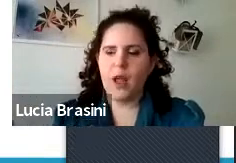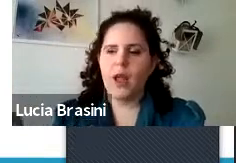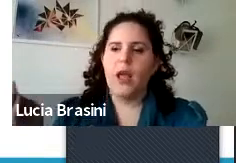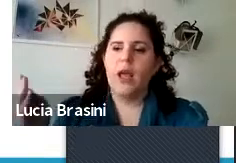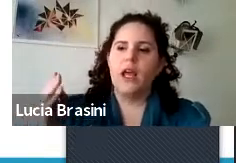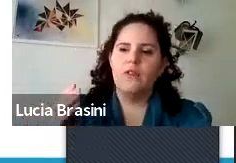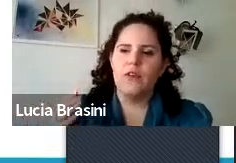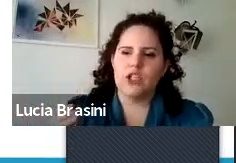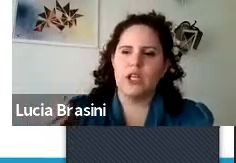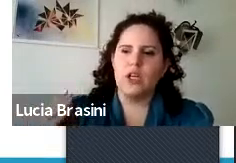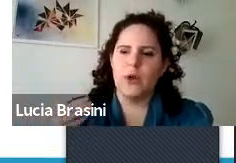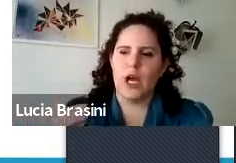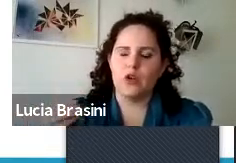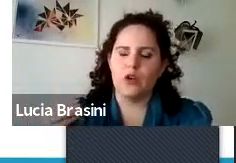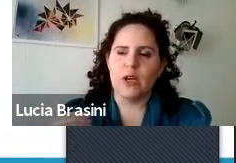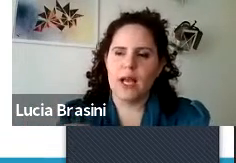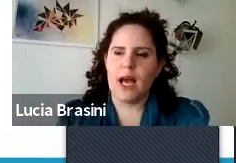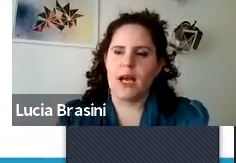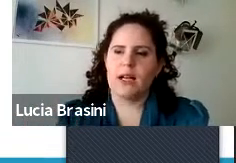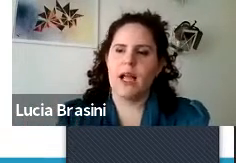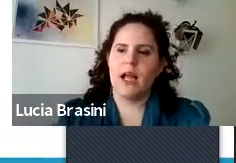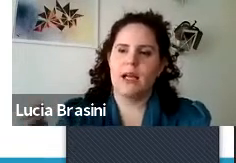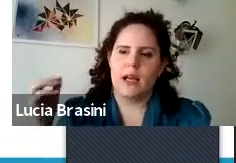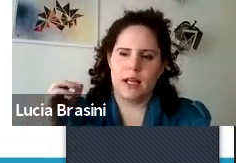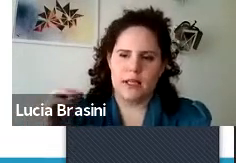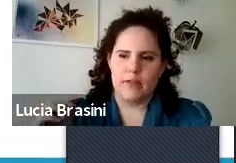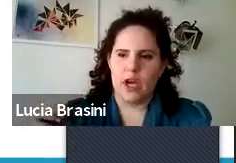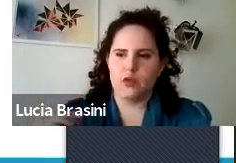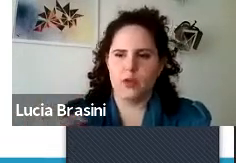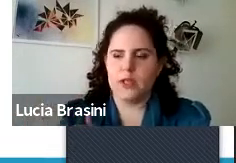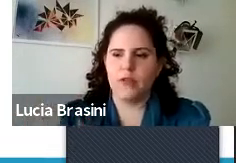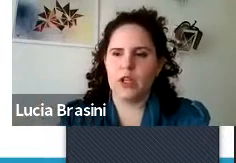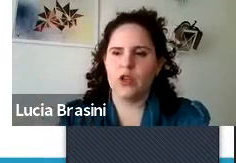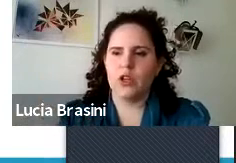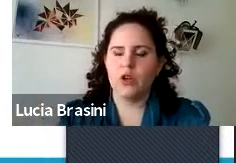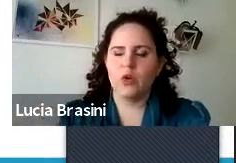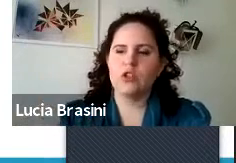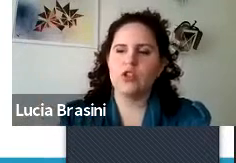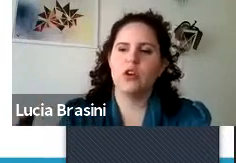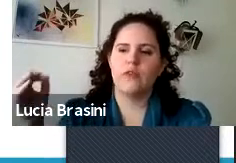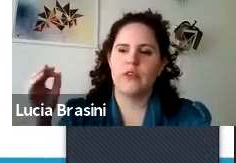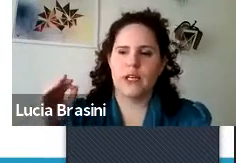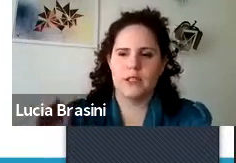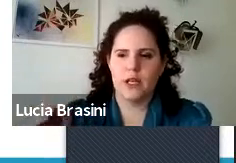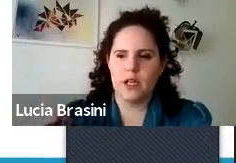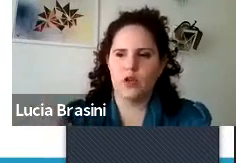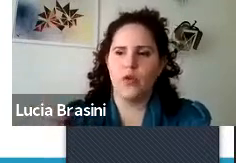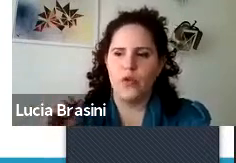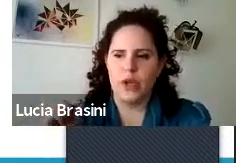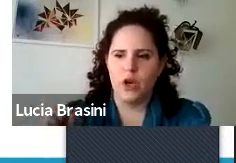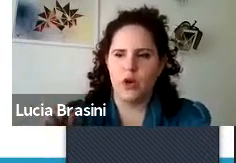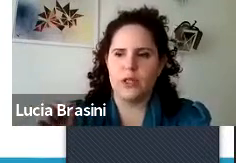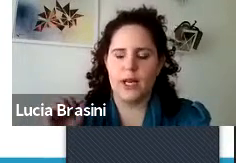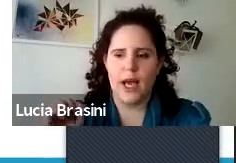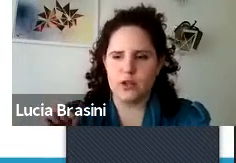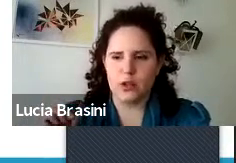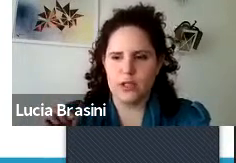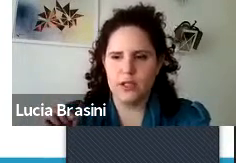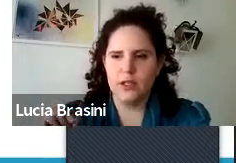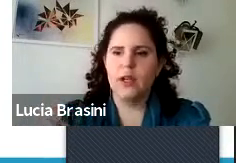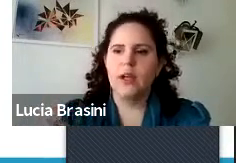frequenze. Invece l'impianto cocleare, attraverso un intervento chirurgico, viene inserito un filo